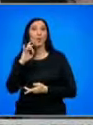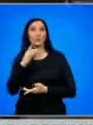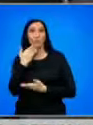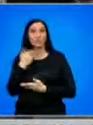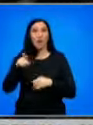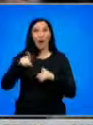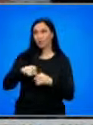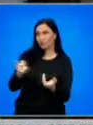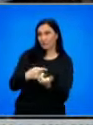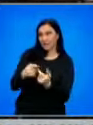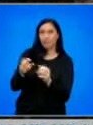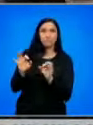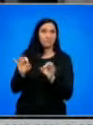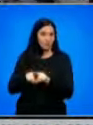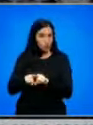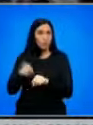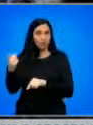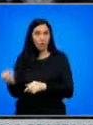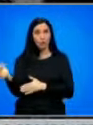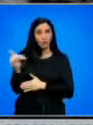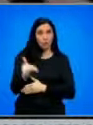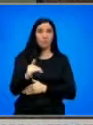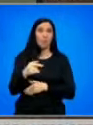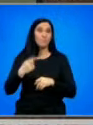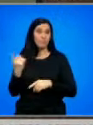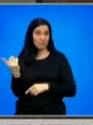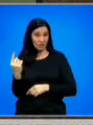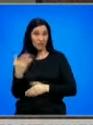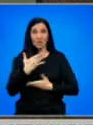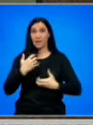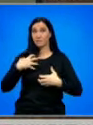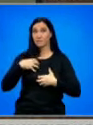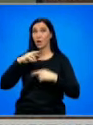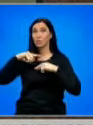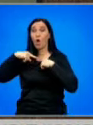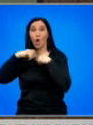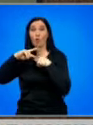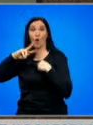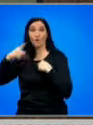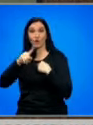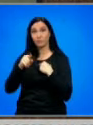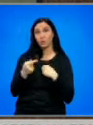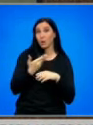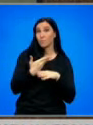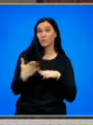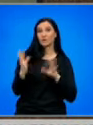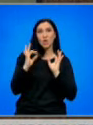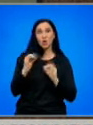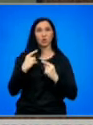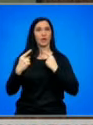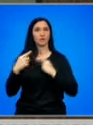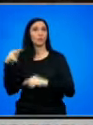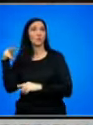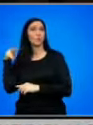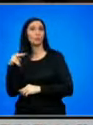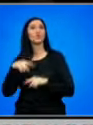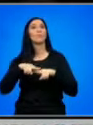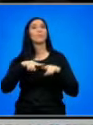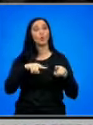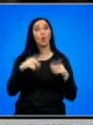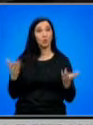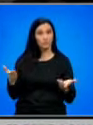се е отзовал на призовката. Нямал никакви притеснения да отговори на въпросите и бил провел сериозен разговор с наблюдаващия прокурор. И